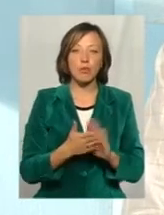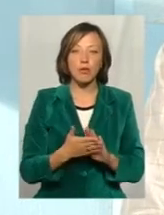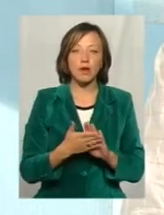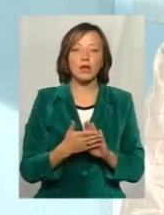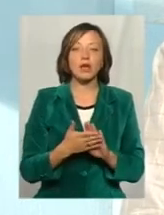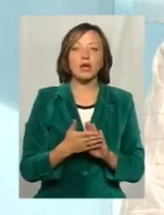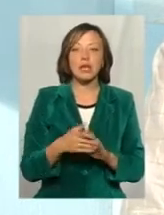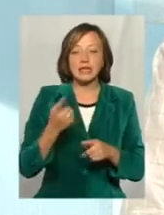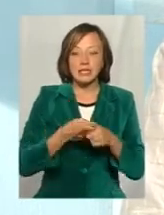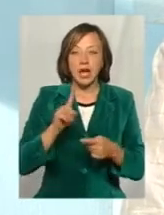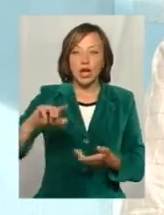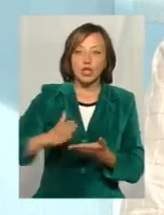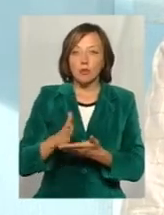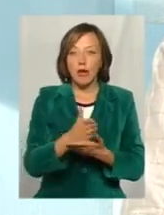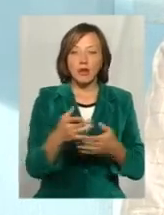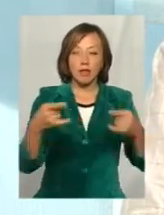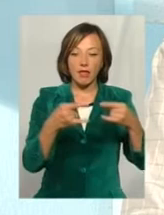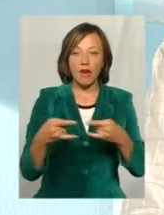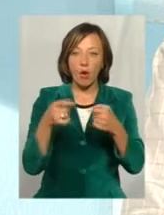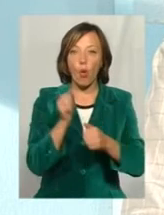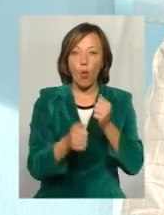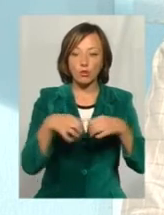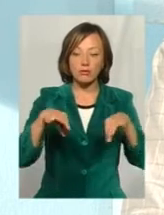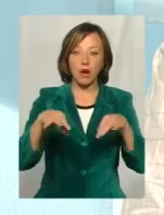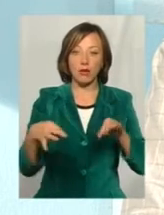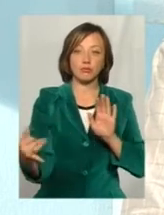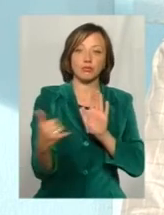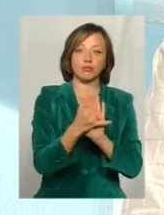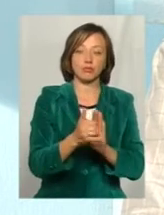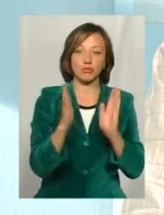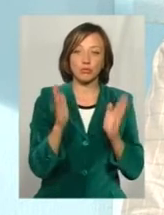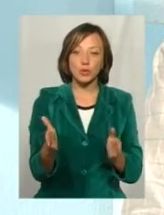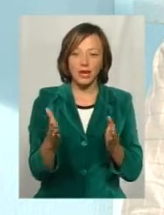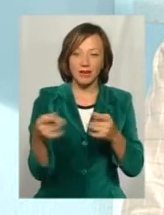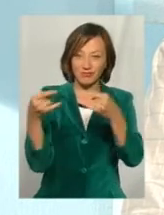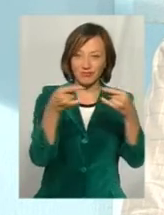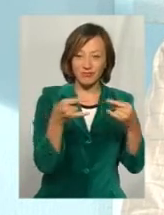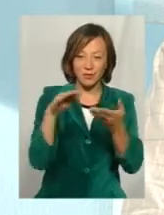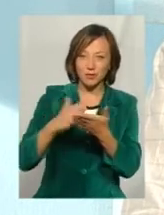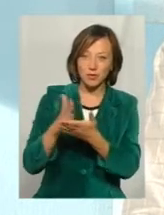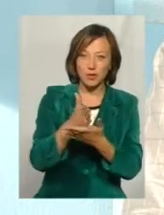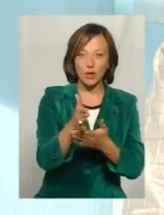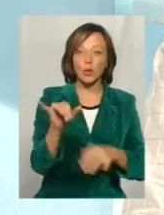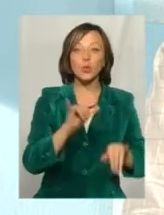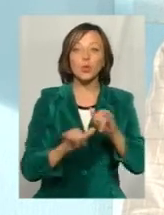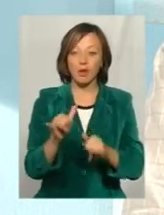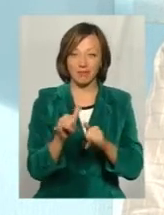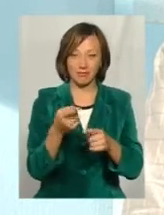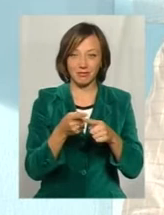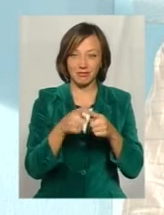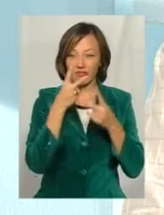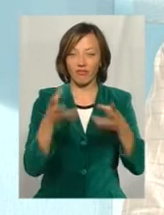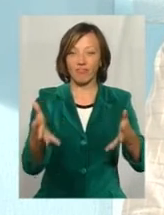це GPS-навігація. Кожен транспортний засіб буде обладнаний GPS-навігацією. В управлінні транспорту